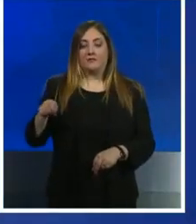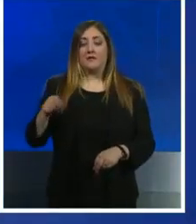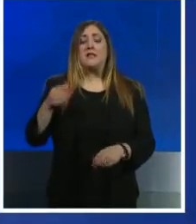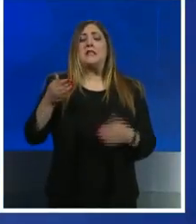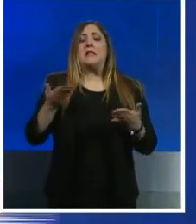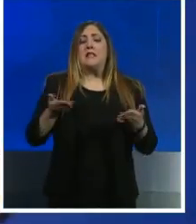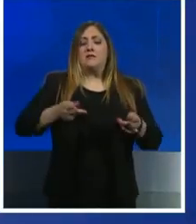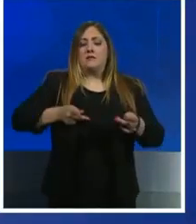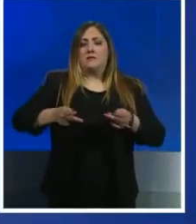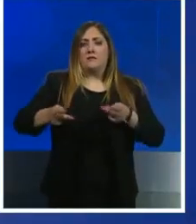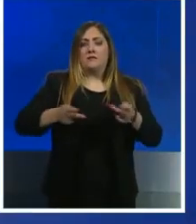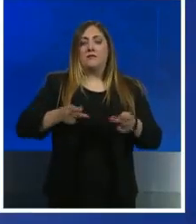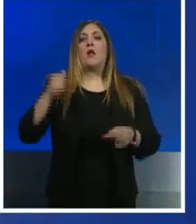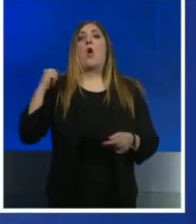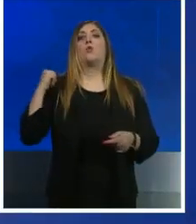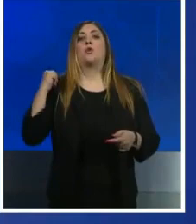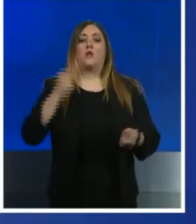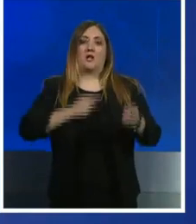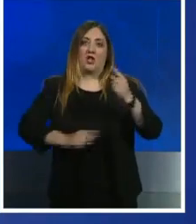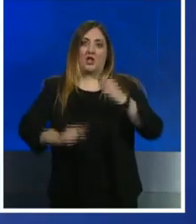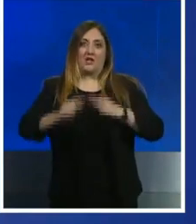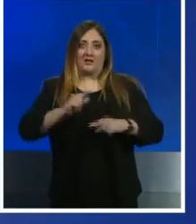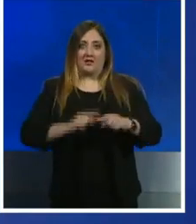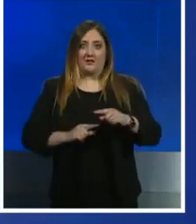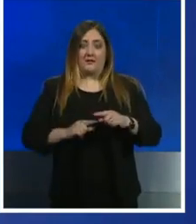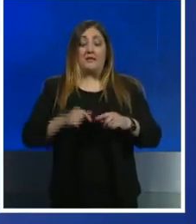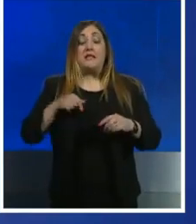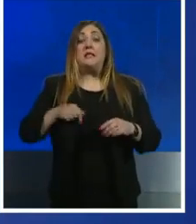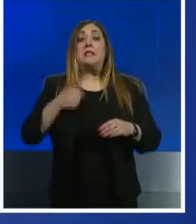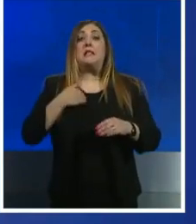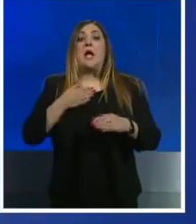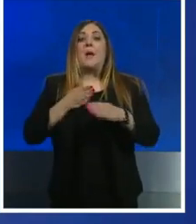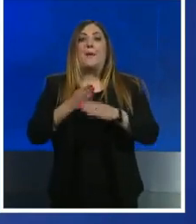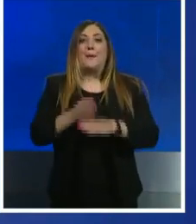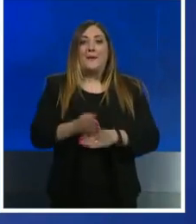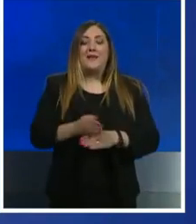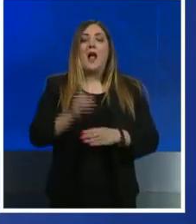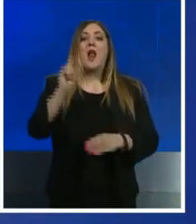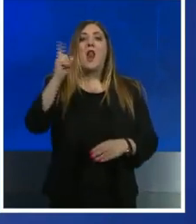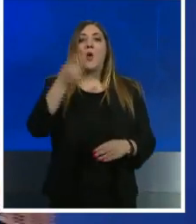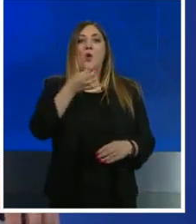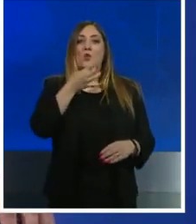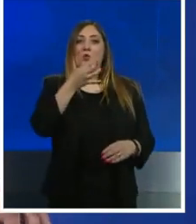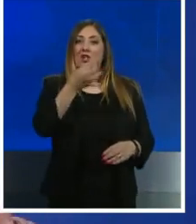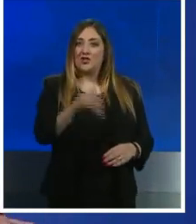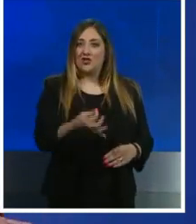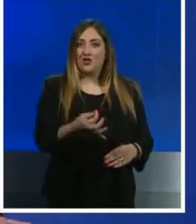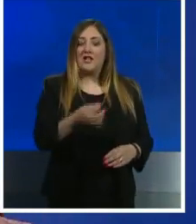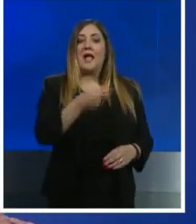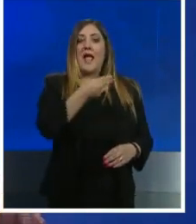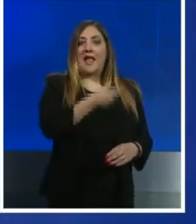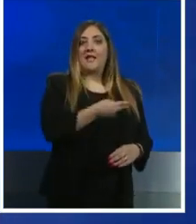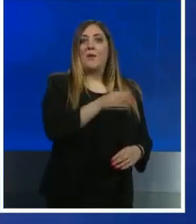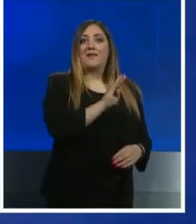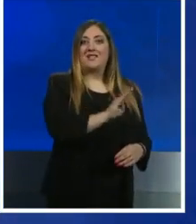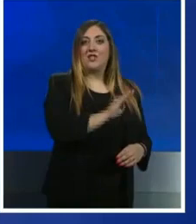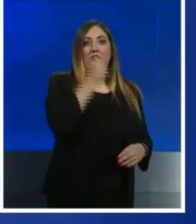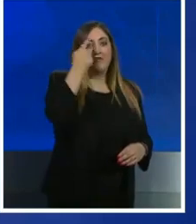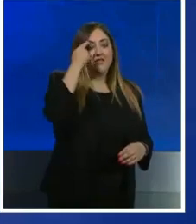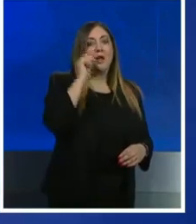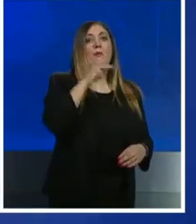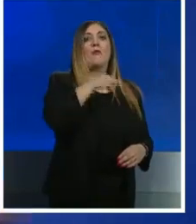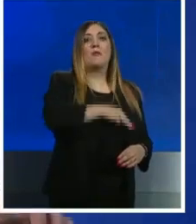id-direzzjonijiet tal-Awtorità tax-Xandir. U se nibda billi nindirizza l-ewwel mistoqsija lil Henry Battistino mill-Moviment